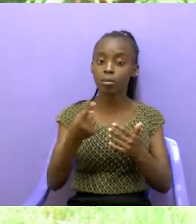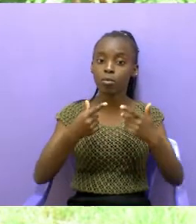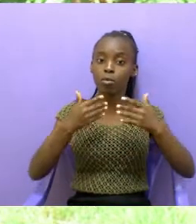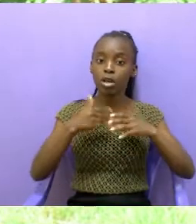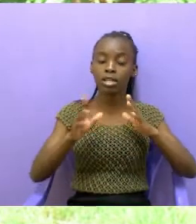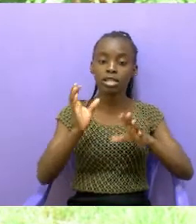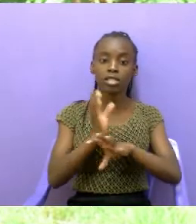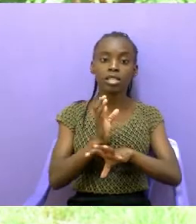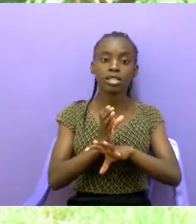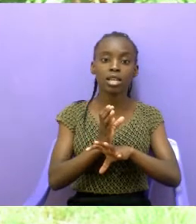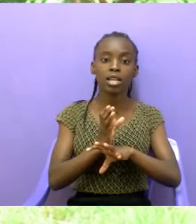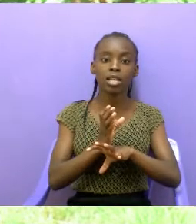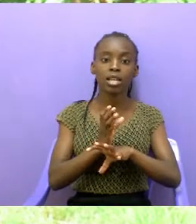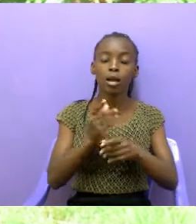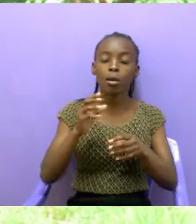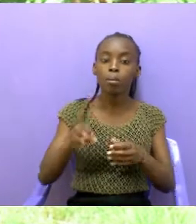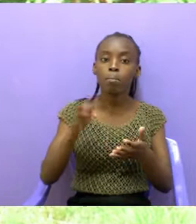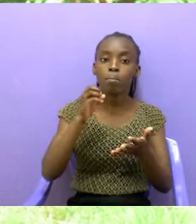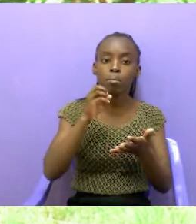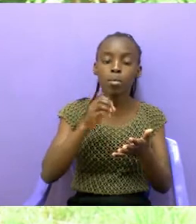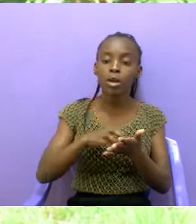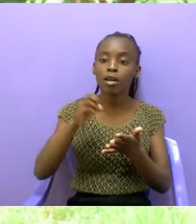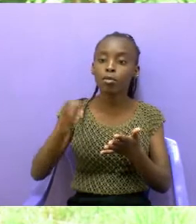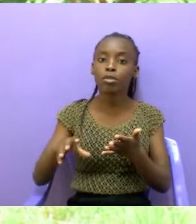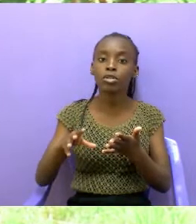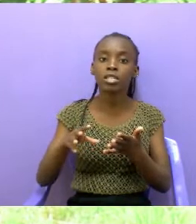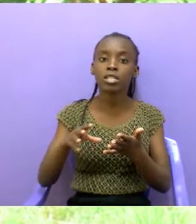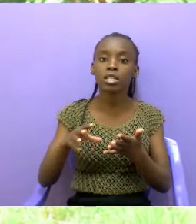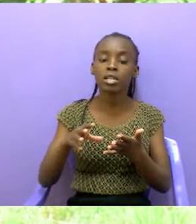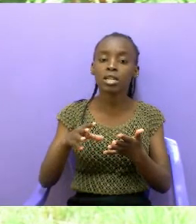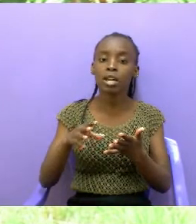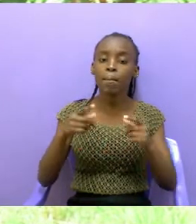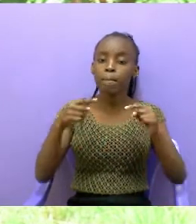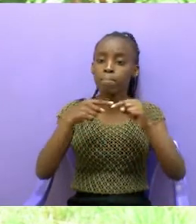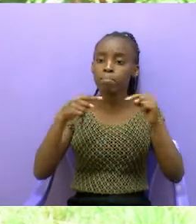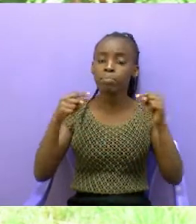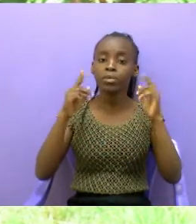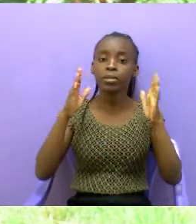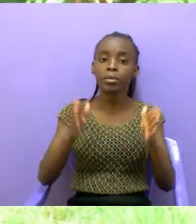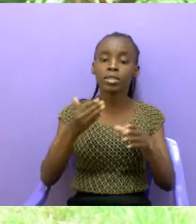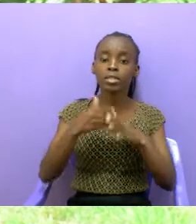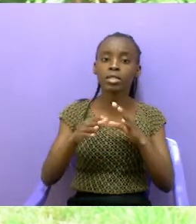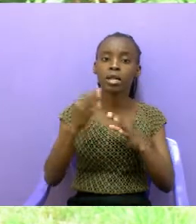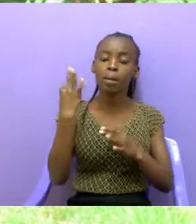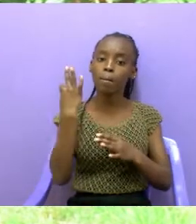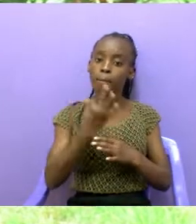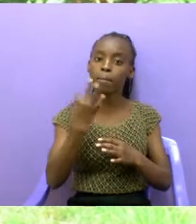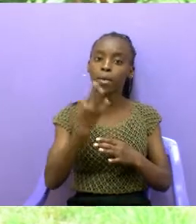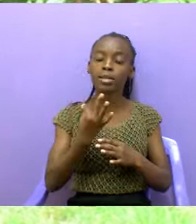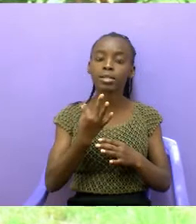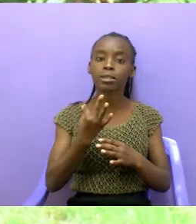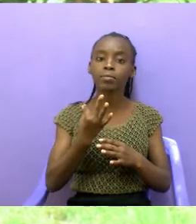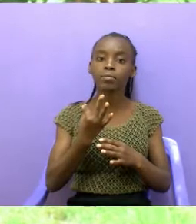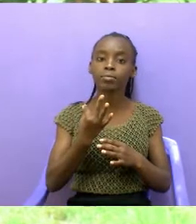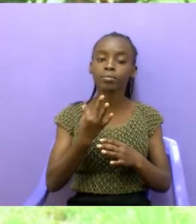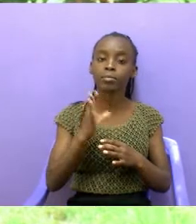wengine. So wakati amemtoa kwa uwepo wa Mungu, amemtoa kwa nyumba ya Mungu, amemtoanisha na wandugu na wadada wengine, basi anaweza kumpata akiwa peke